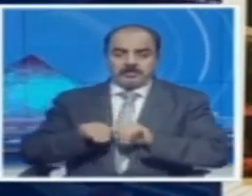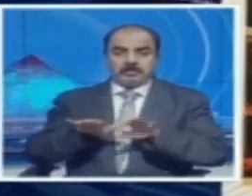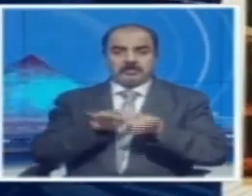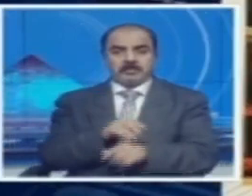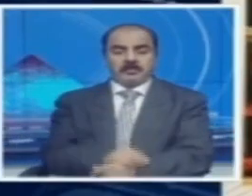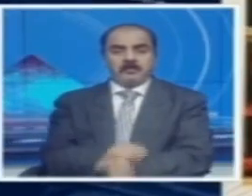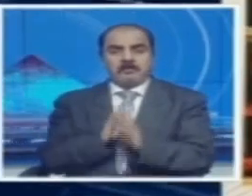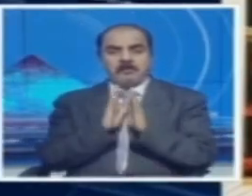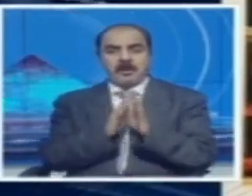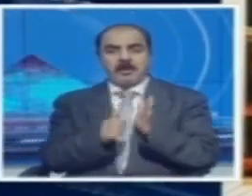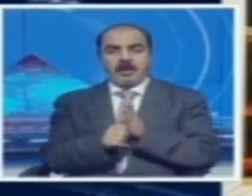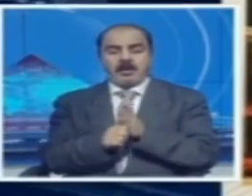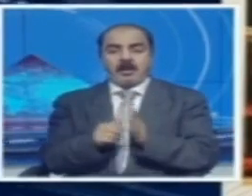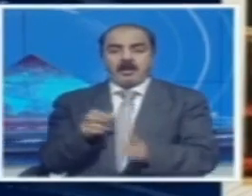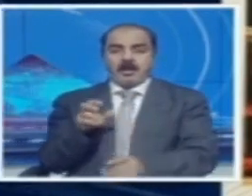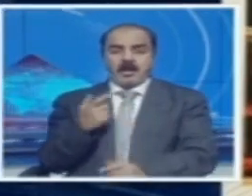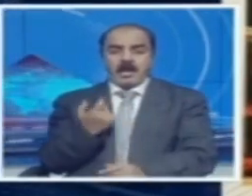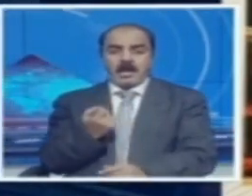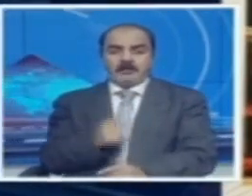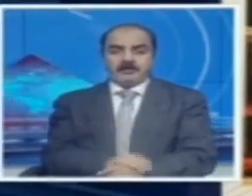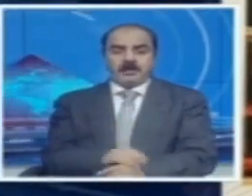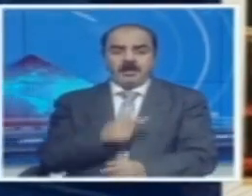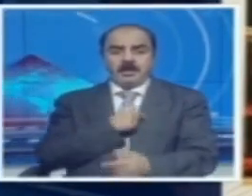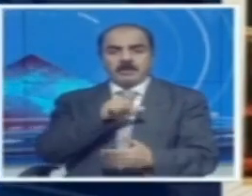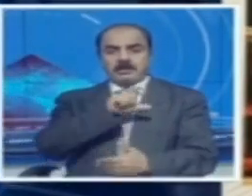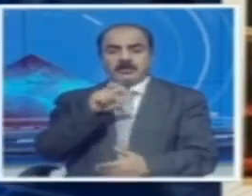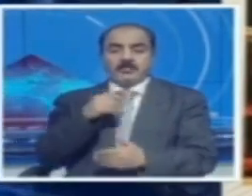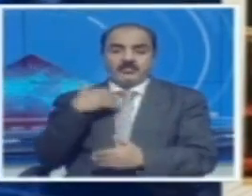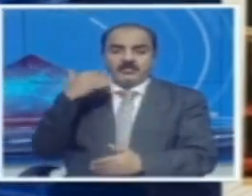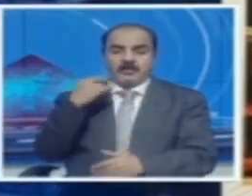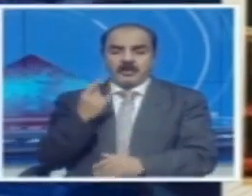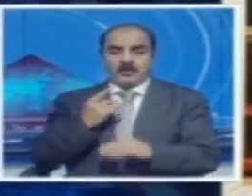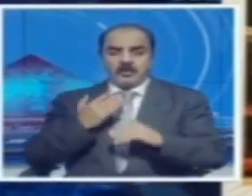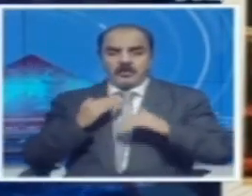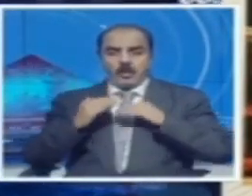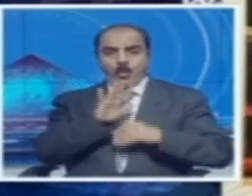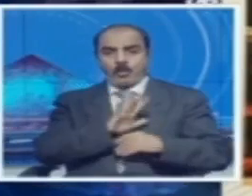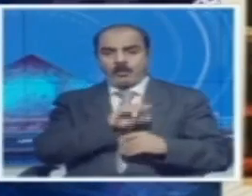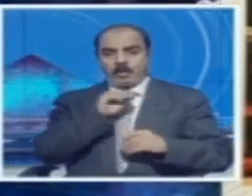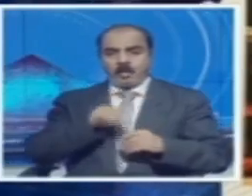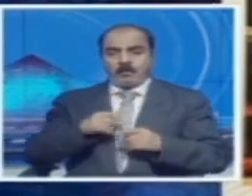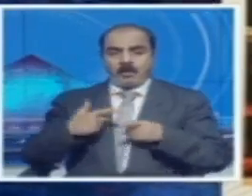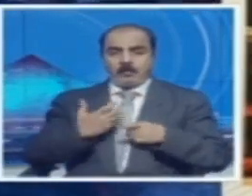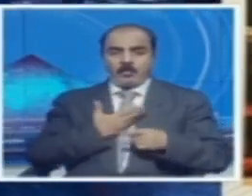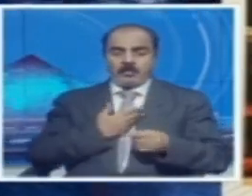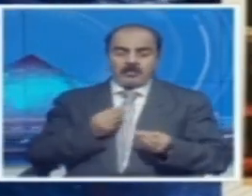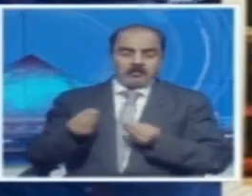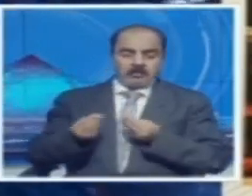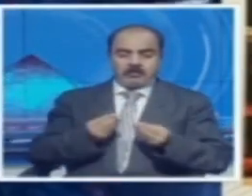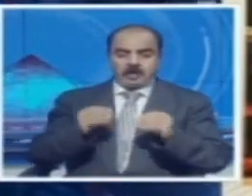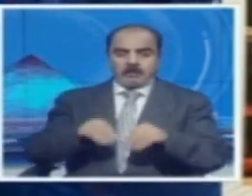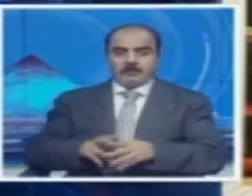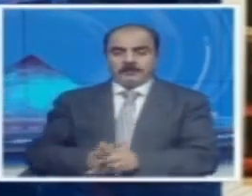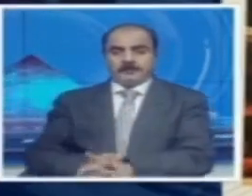القرار، ويحمل ملف عددها الخامس عنوان مستقبل الأمن الأوروبي في ضوء الحرب الروسية